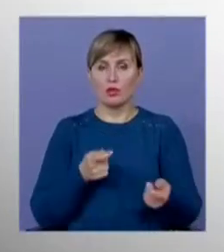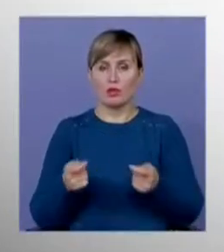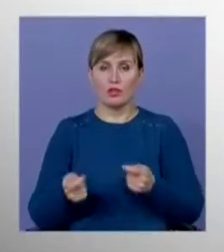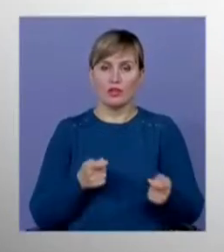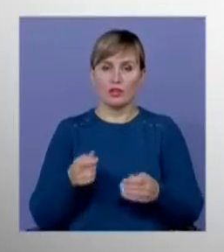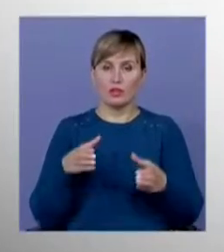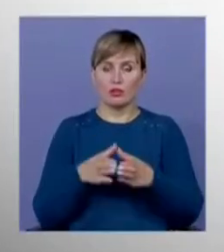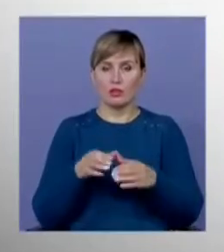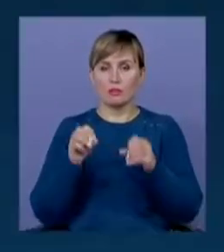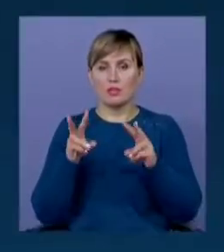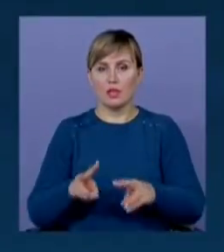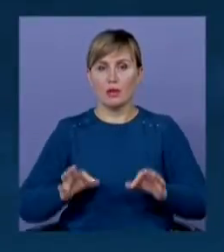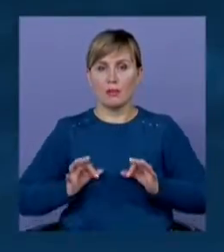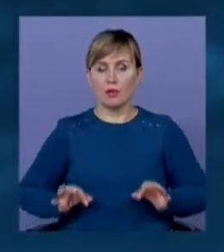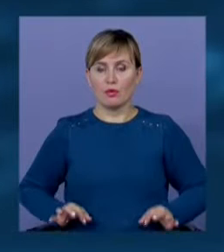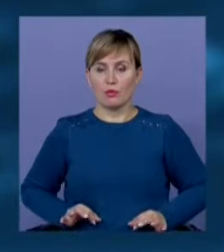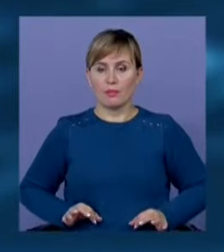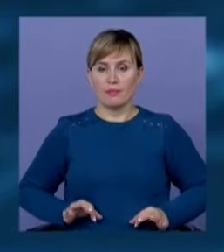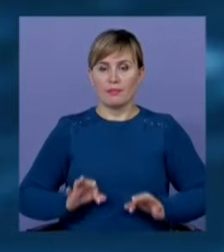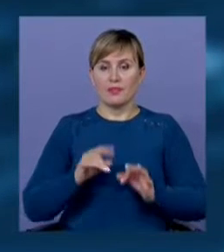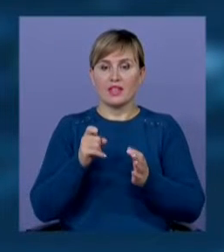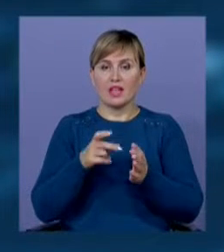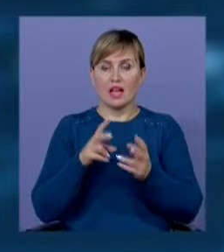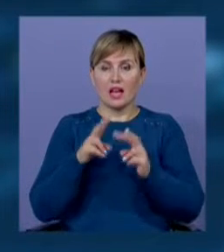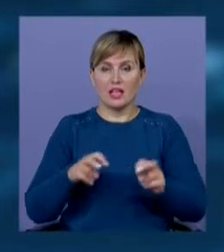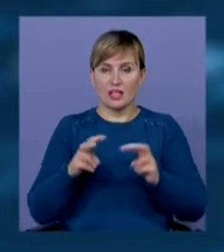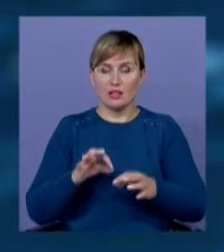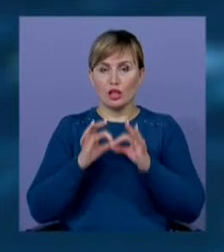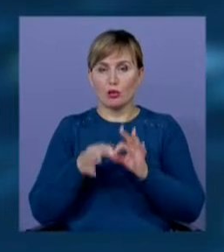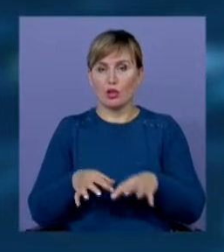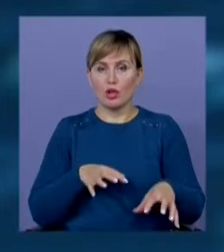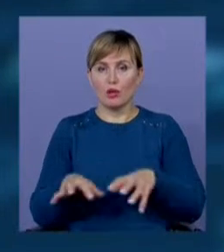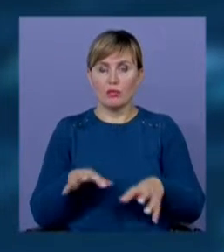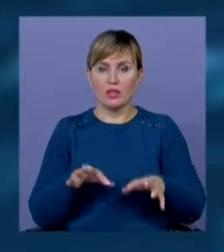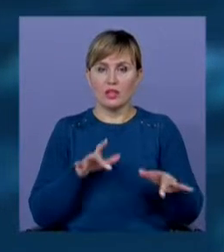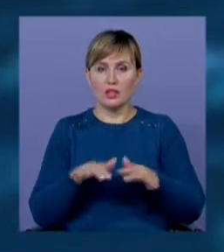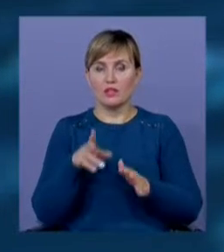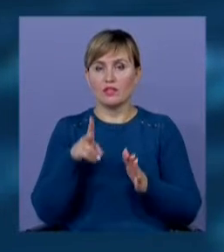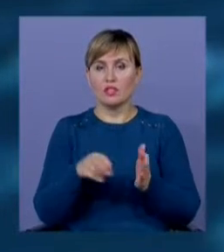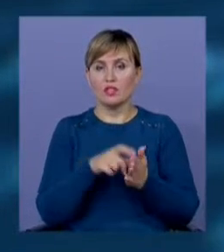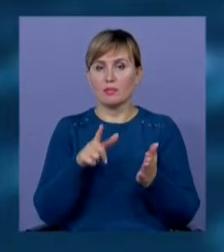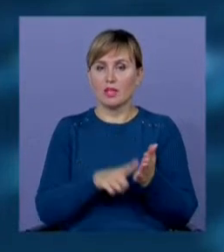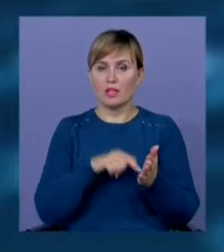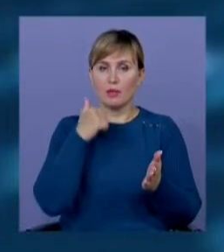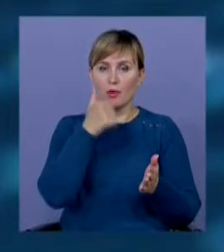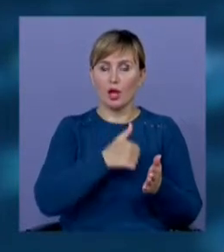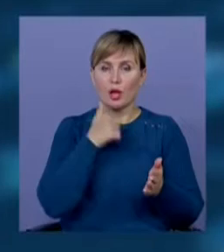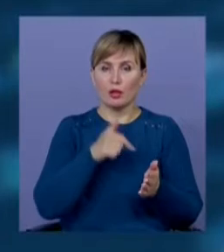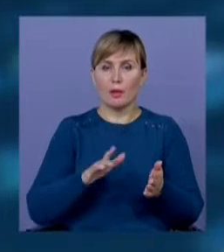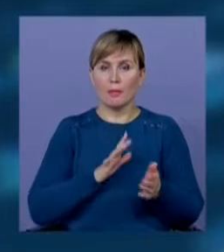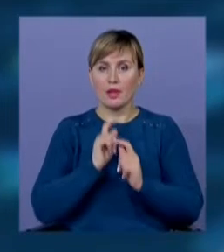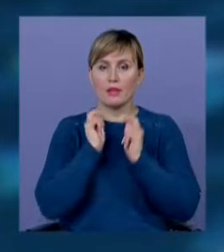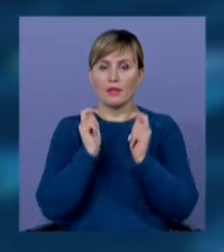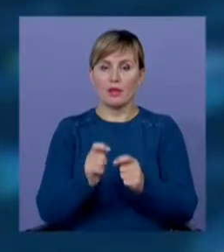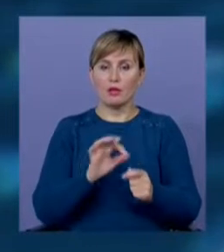руководителя службы специальных прокуроров. За расследование сложных коррупционных дел в 2017 году она была